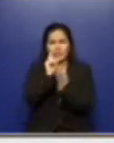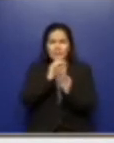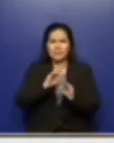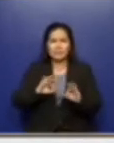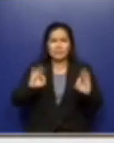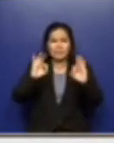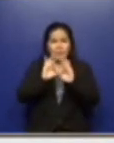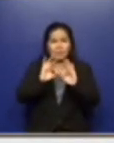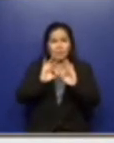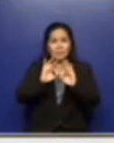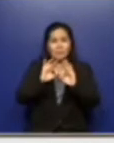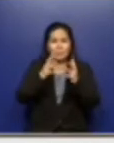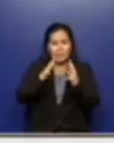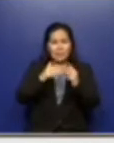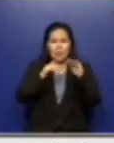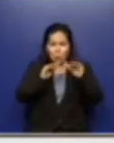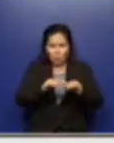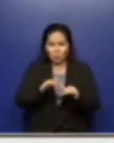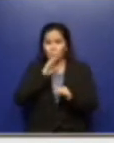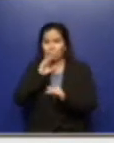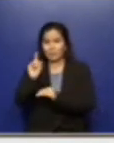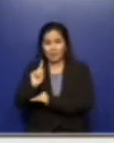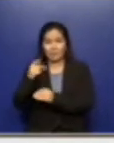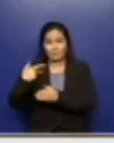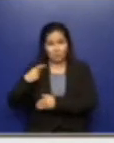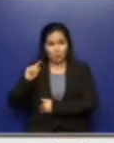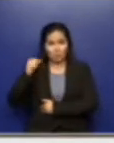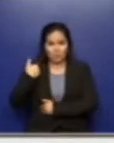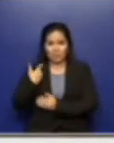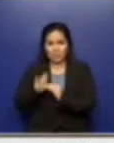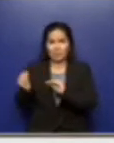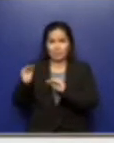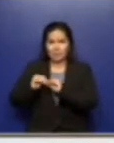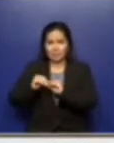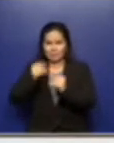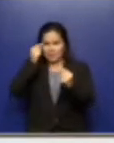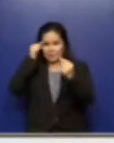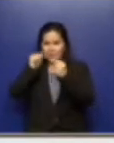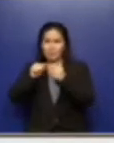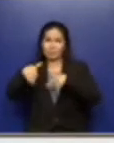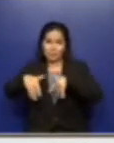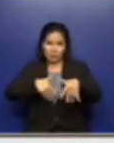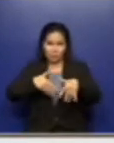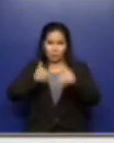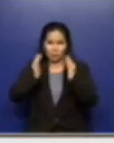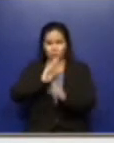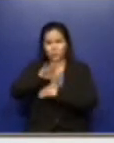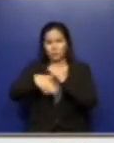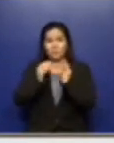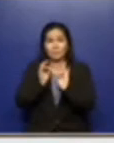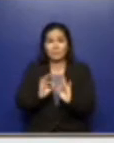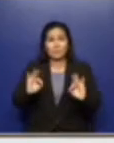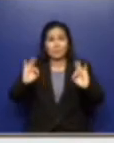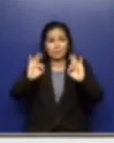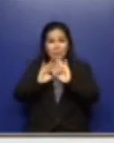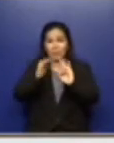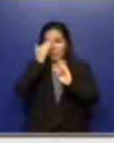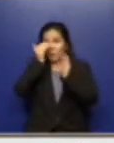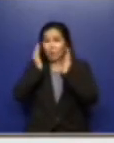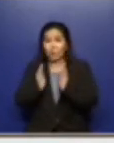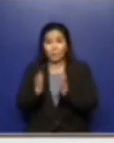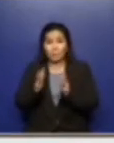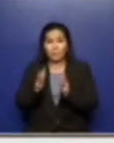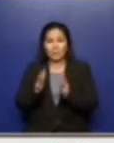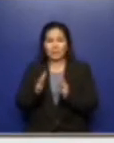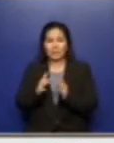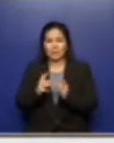ชน์กับพี่น้องประชาชนกับมวลมนุษย์ถ้าหากว่าจะขาดบุคลากรตรงนี้ว่าถามจะเป็นชาติได้อ